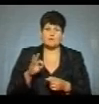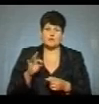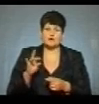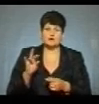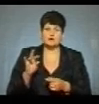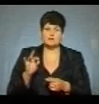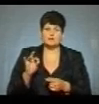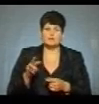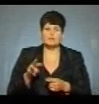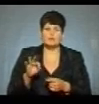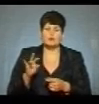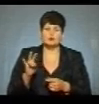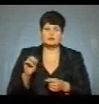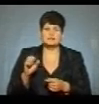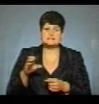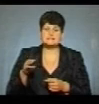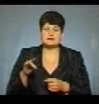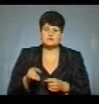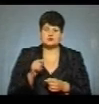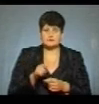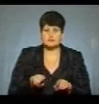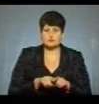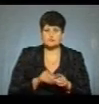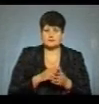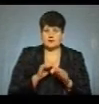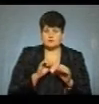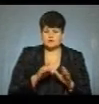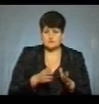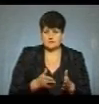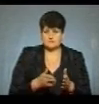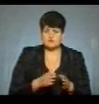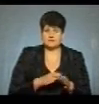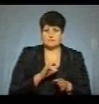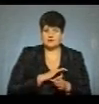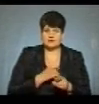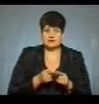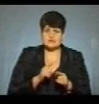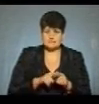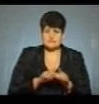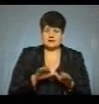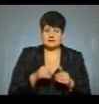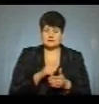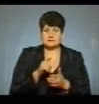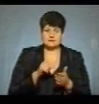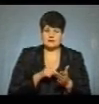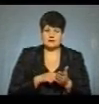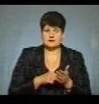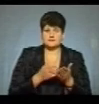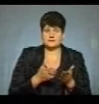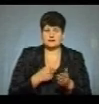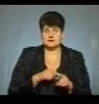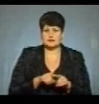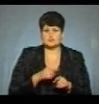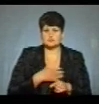Монастирищини, я зараз у Монастирську знаходжусь, щоб вона також мала змогу використати цей інструмент, задати питання, які нас